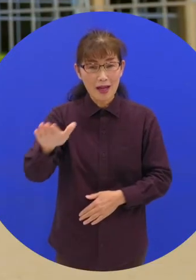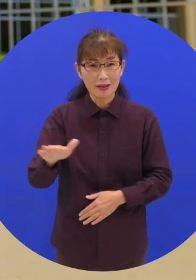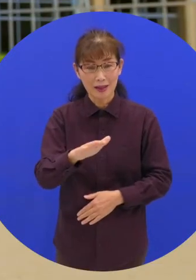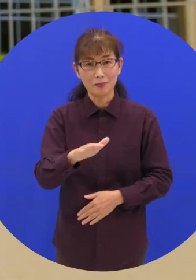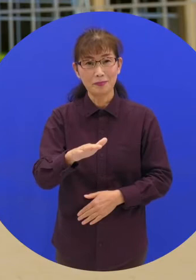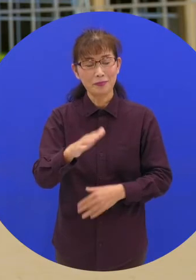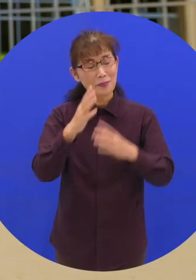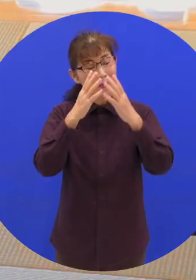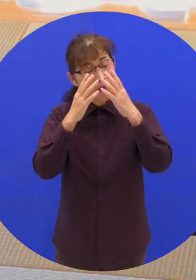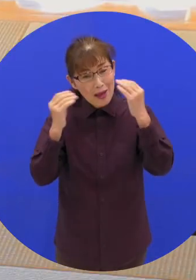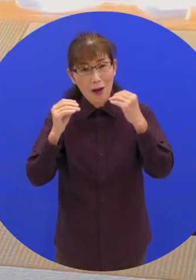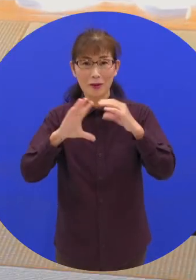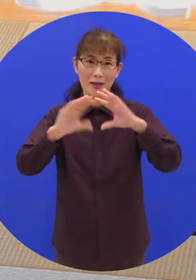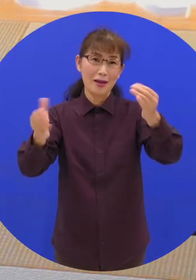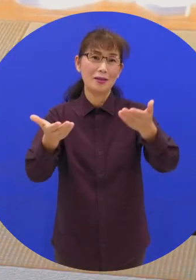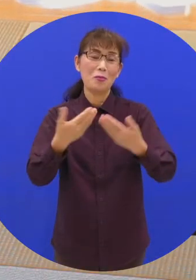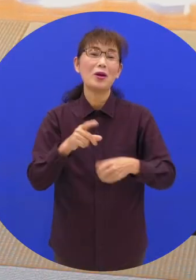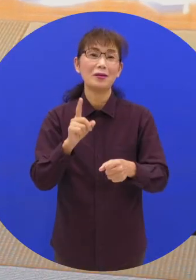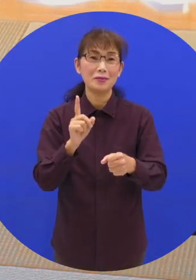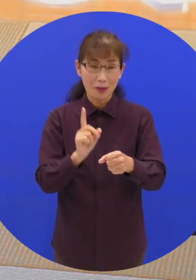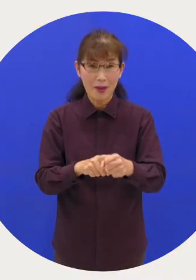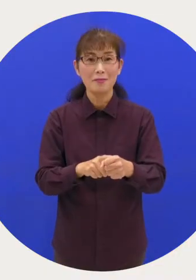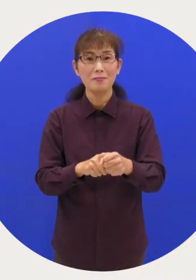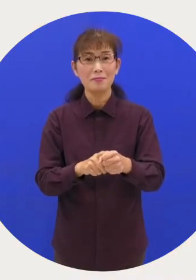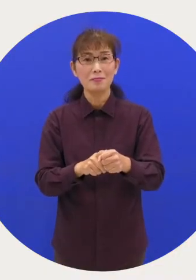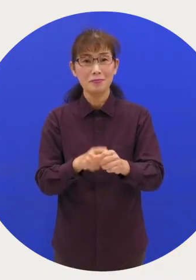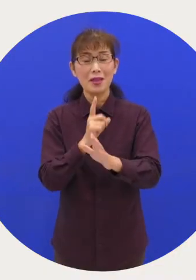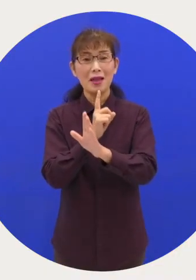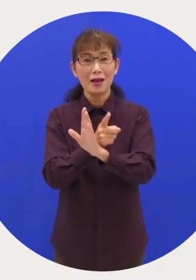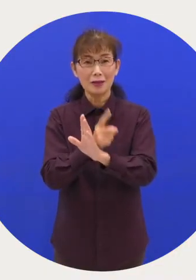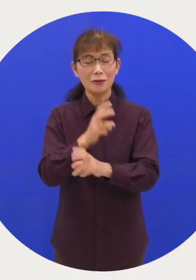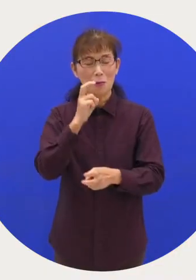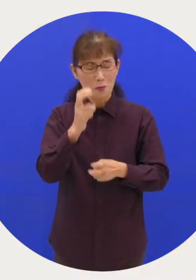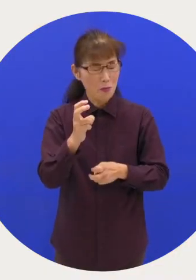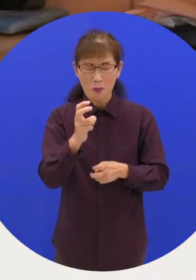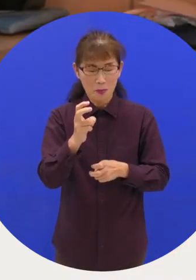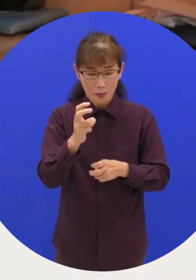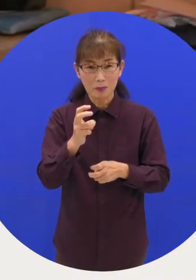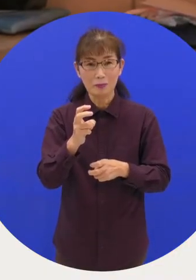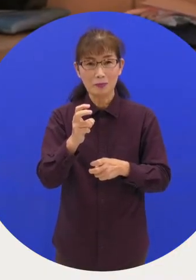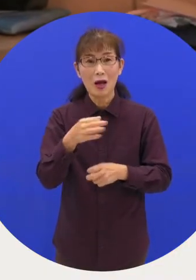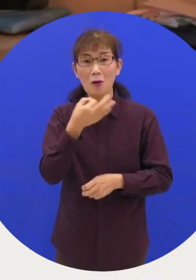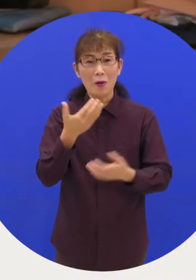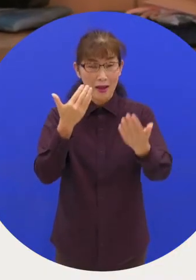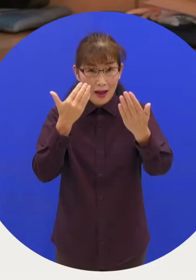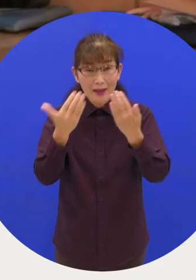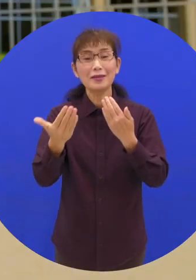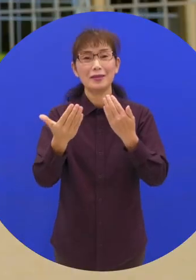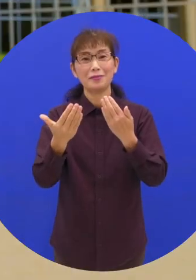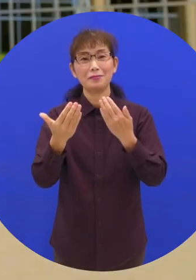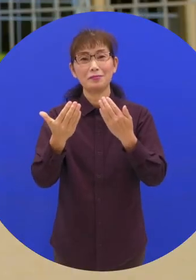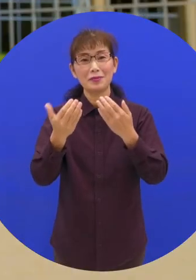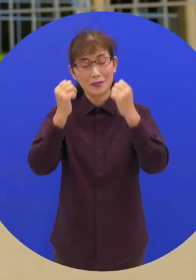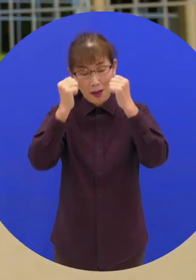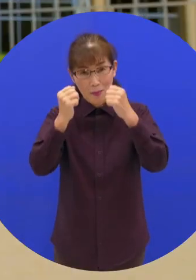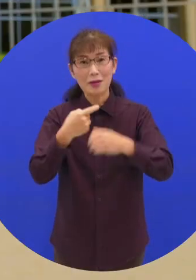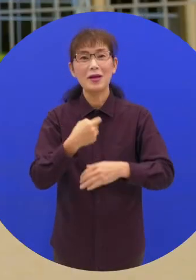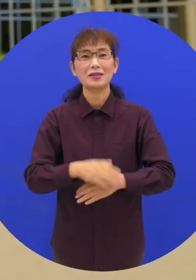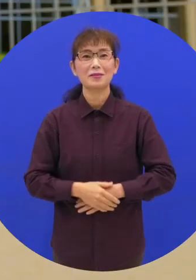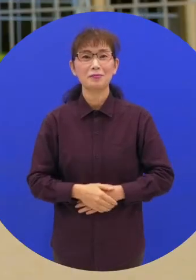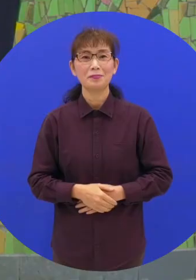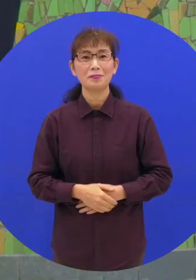が全員笑顔で帰っていただけるように、なるべく噛まずに大きな声で頑張ります